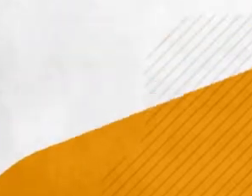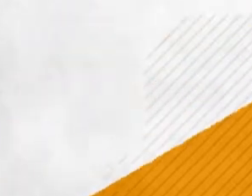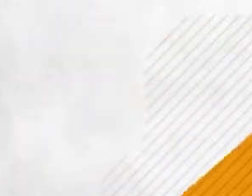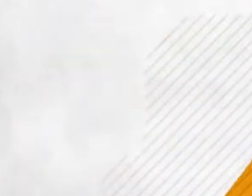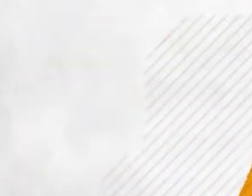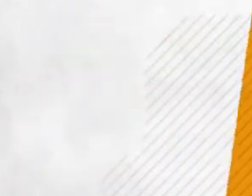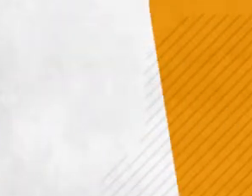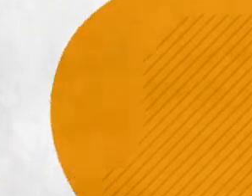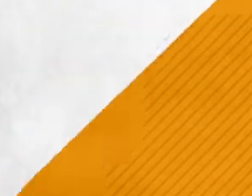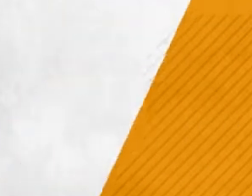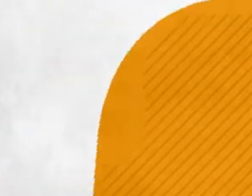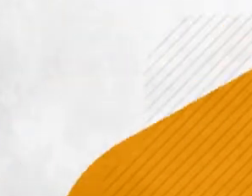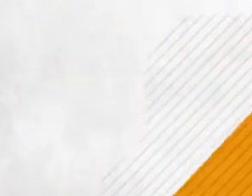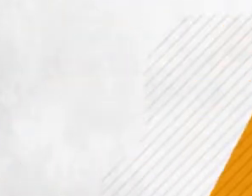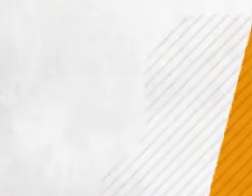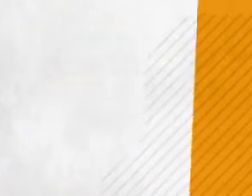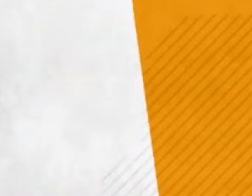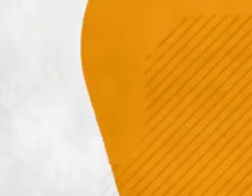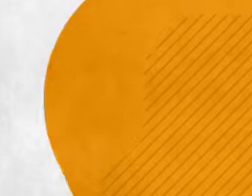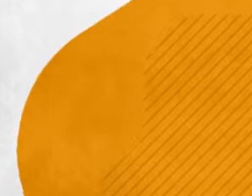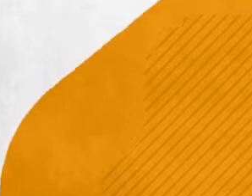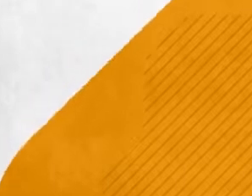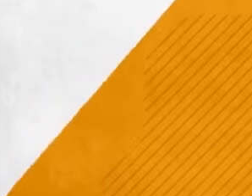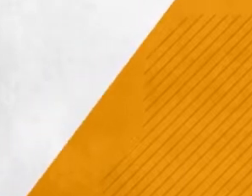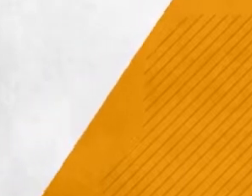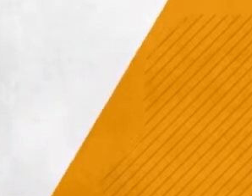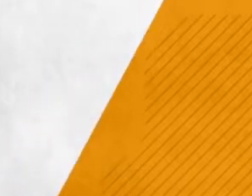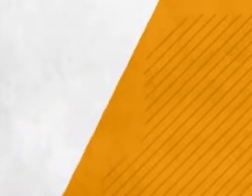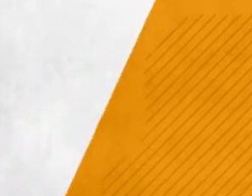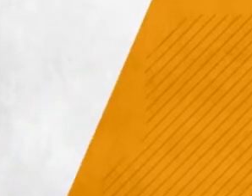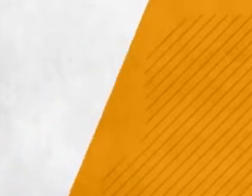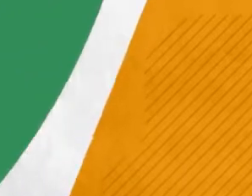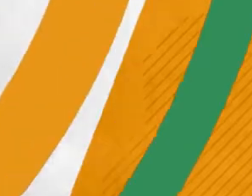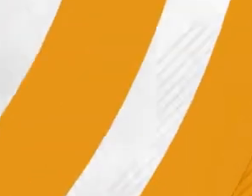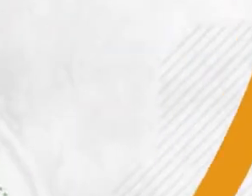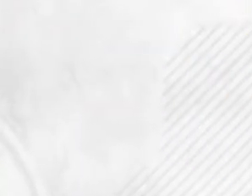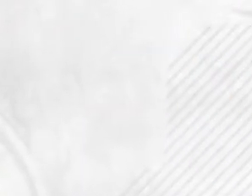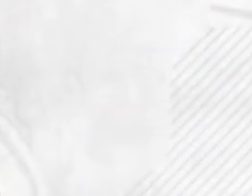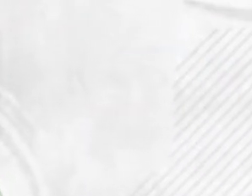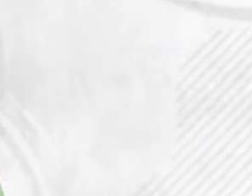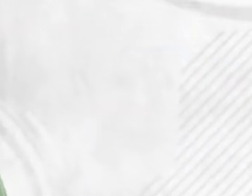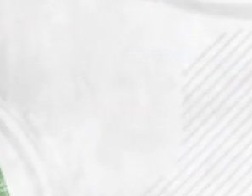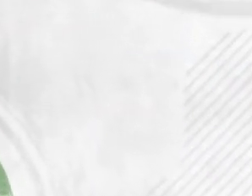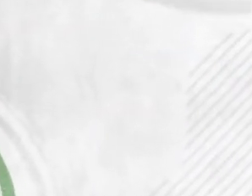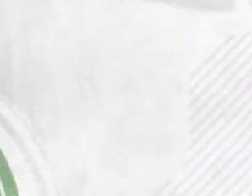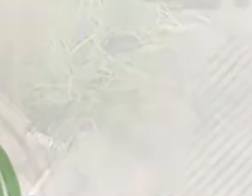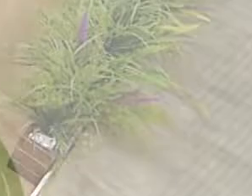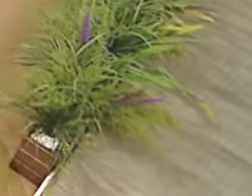merak edilenleri eğitimci Fatih Aytaç az sonra Yeni Güne Merhaba'da yanıtlıyor.